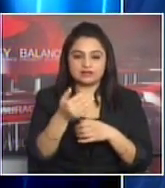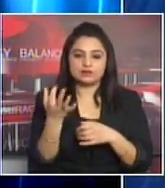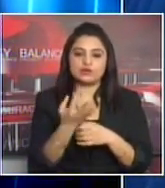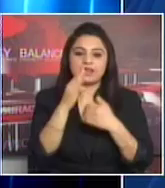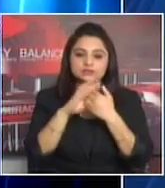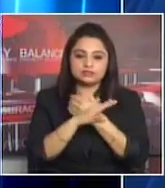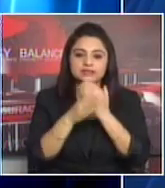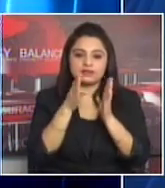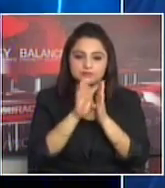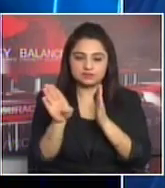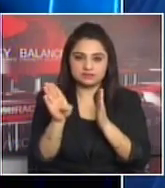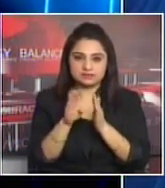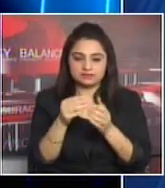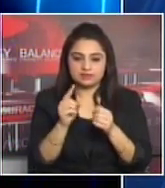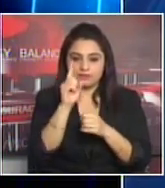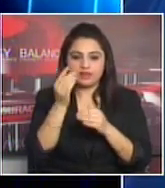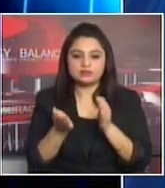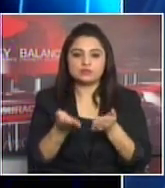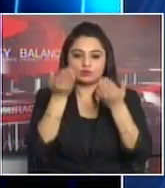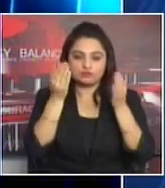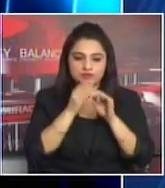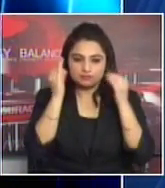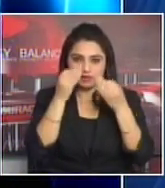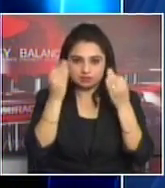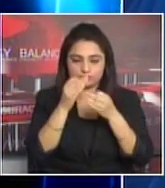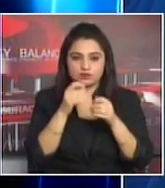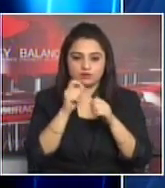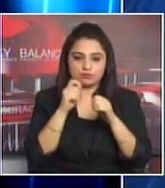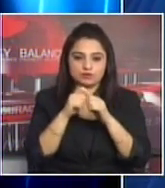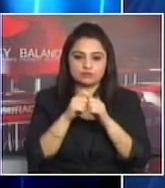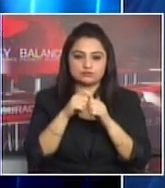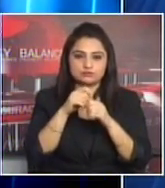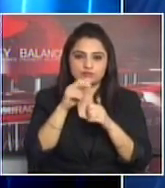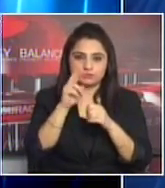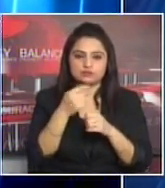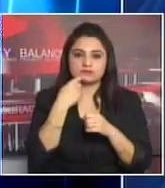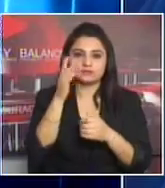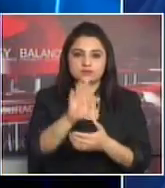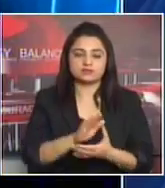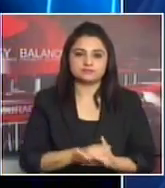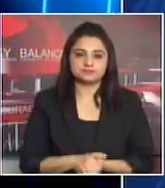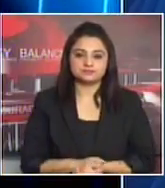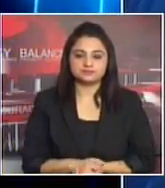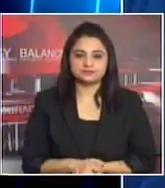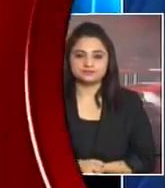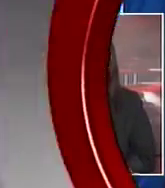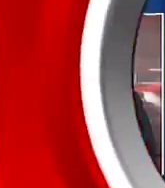नयाँ सिराबाट माथि उठाउने वातावरण तयार बन्दै गएको पनि उल्लेख गर्नुभयो।